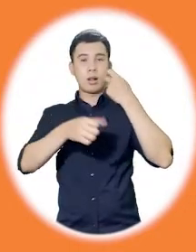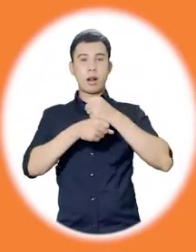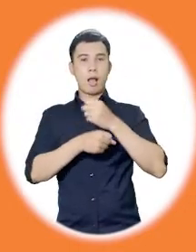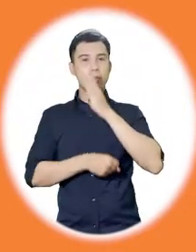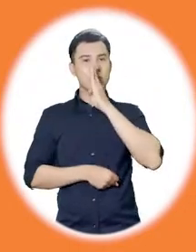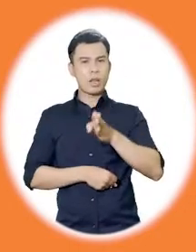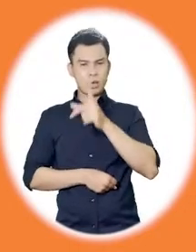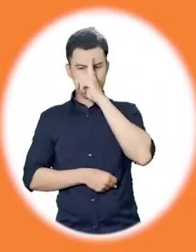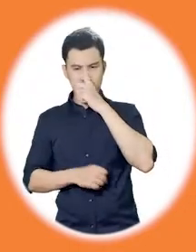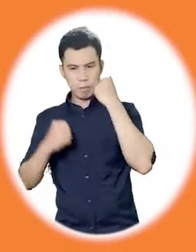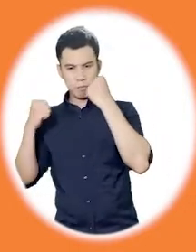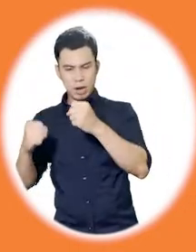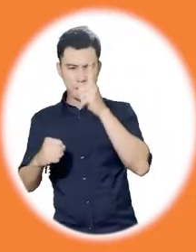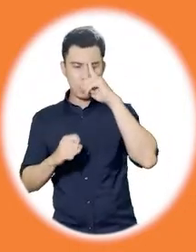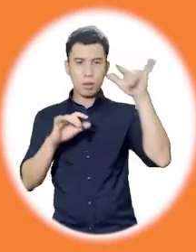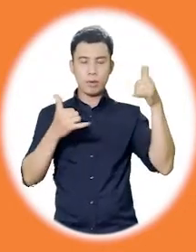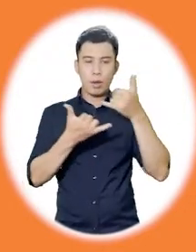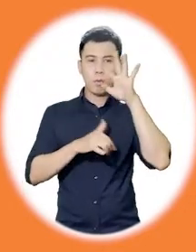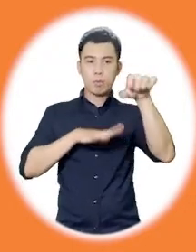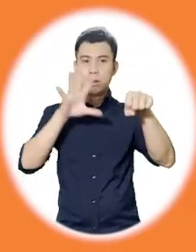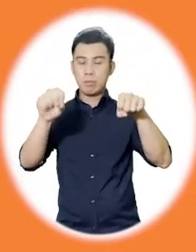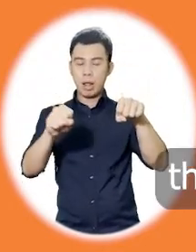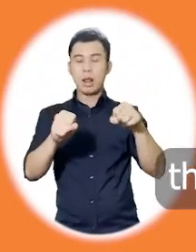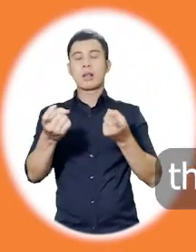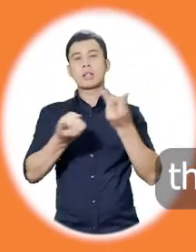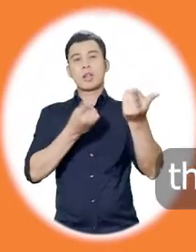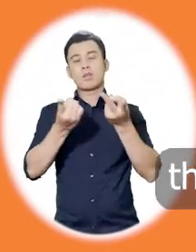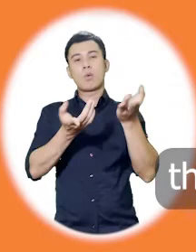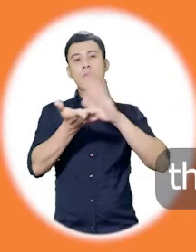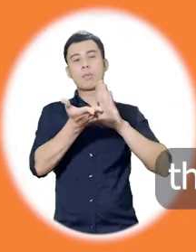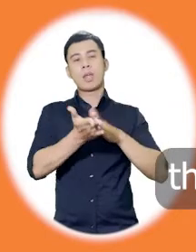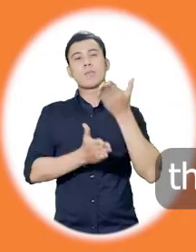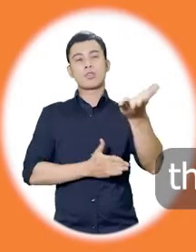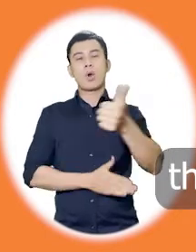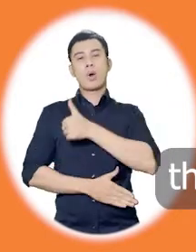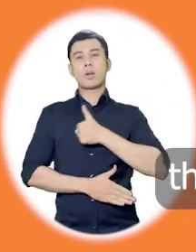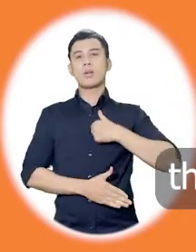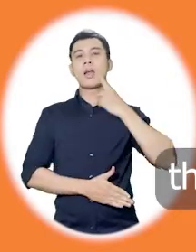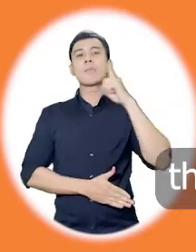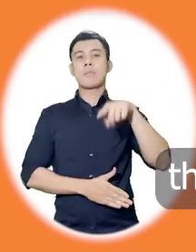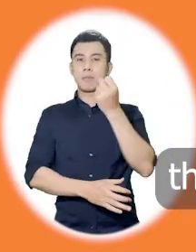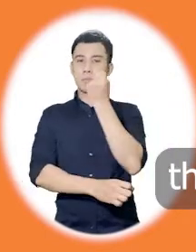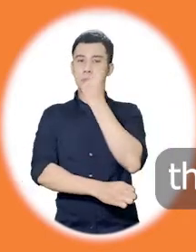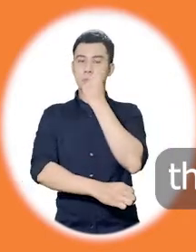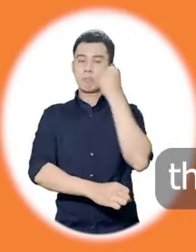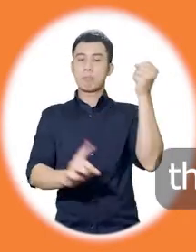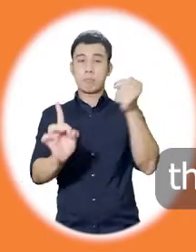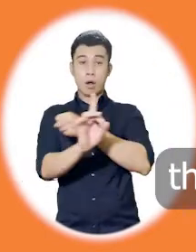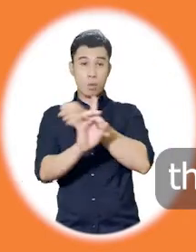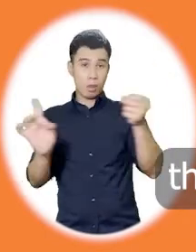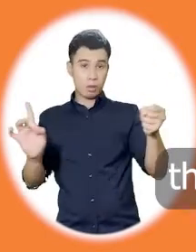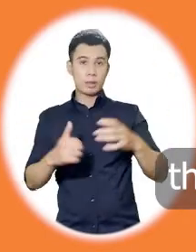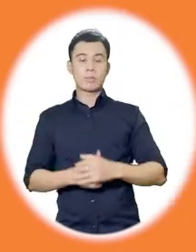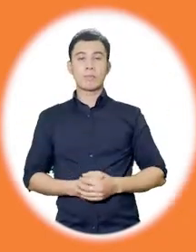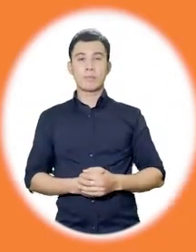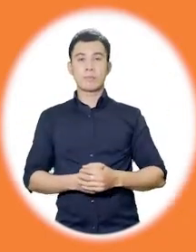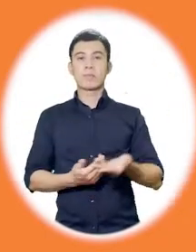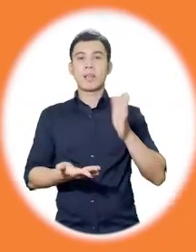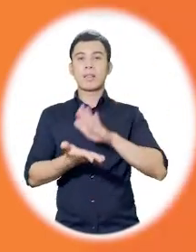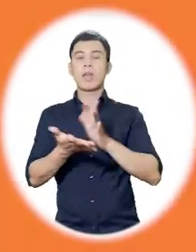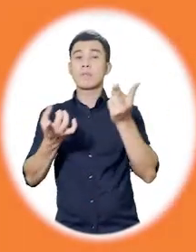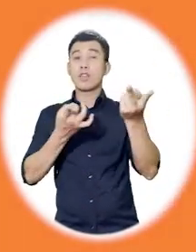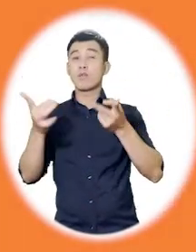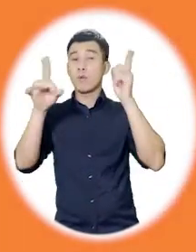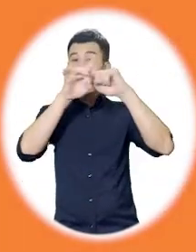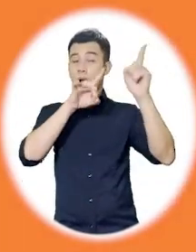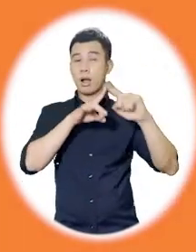giúp xây dựng luật và chính sách dựa trên thực tiễn, phát hiện điểm mạnh, điểm yếu, từ đó góp phần tăng cường các dịch vụ thiết yếu dành cho người bị bạo lực.